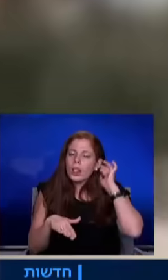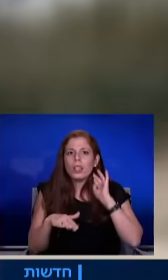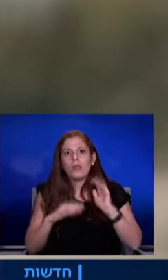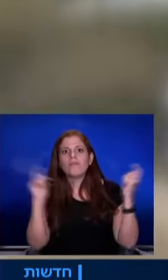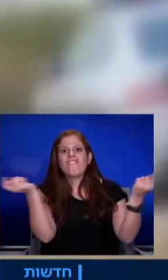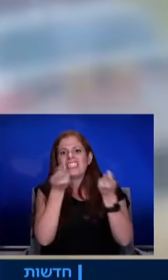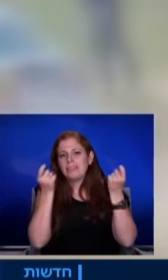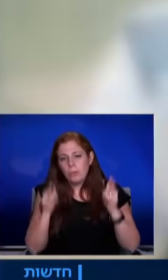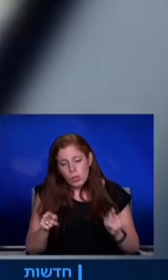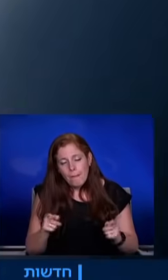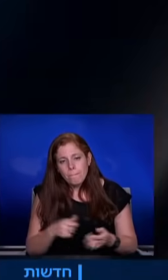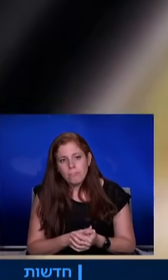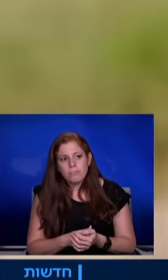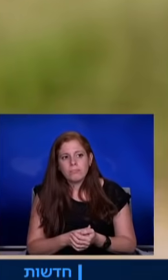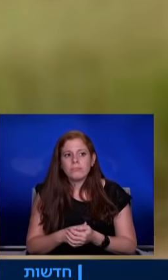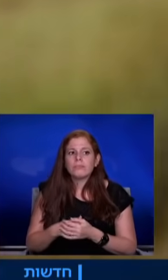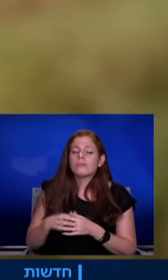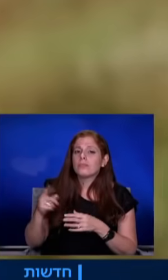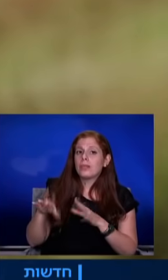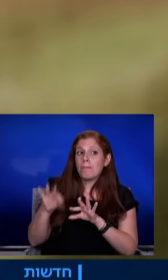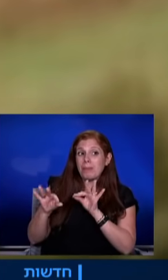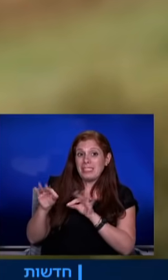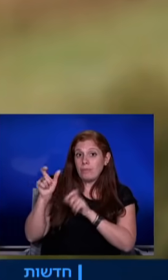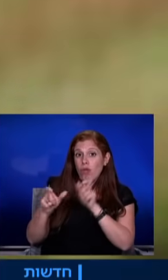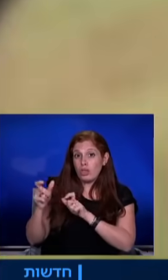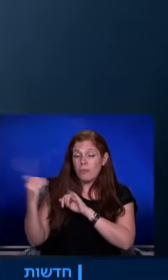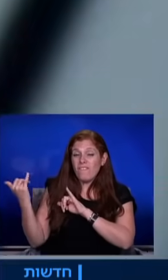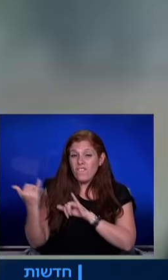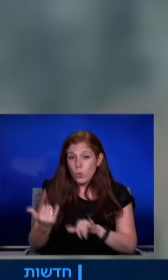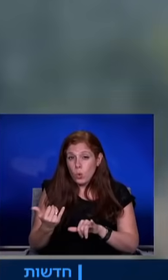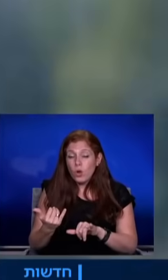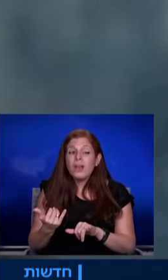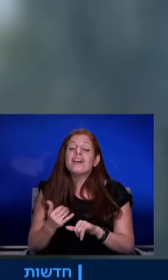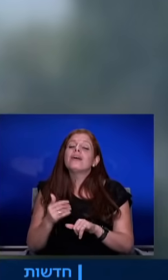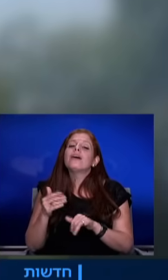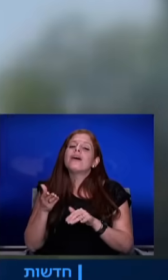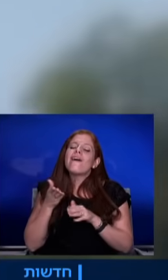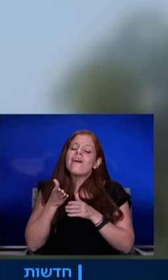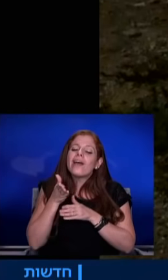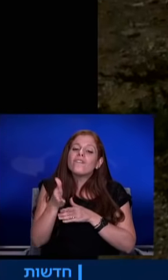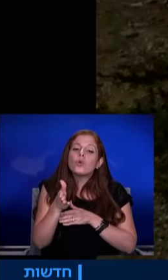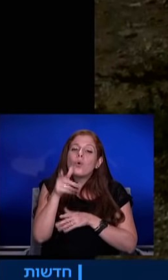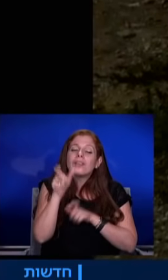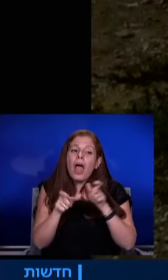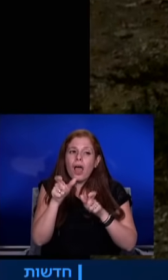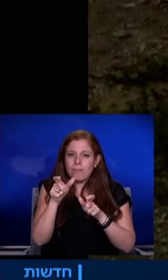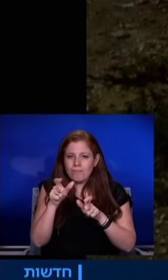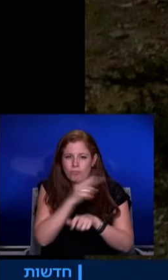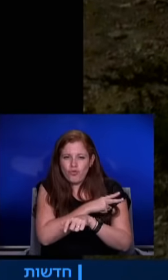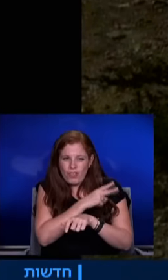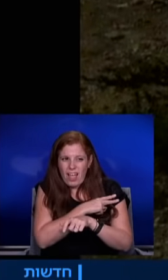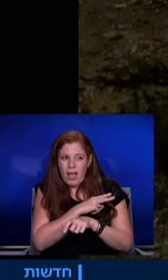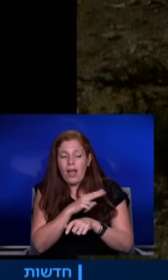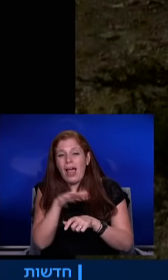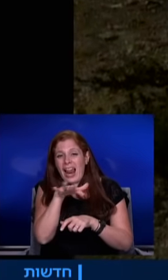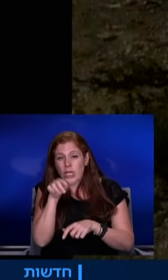לתקשורת. ממצאים שהביאו אנשי היחידה הזאת הכווינו בסופו של דבר את כוחות הימם והשבק אל האזור הזה במזרח הכפר אום אל